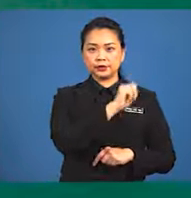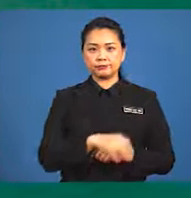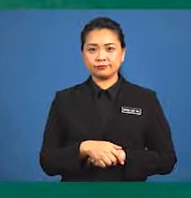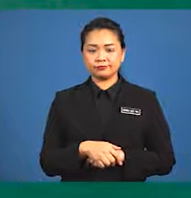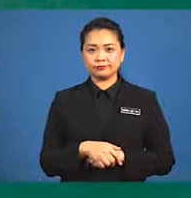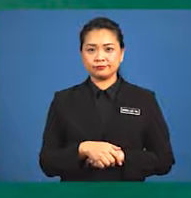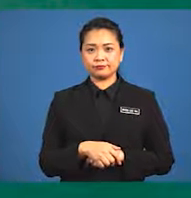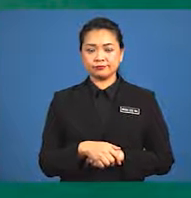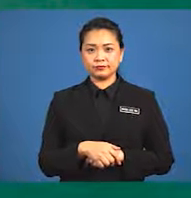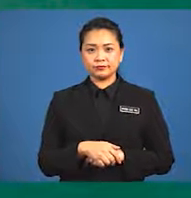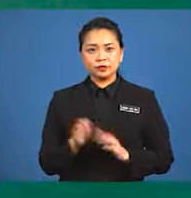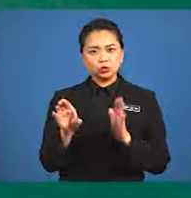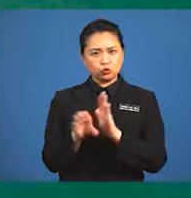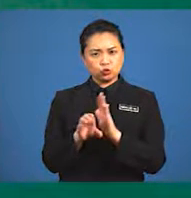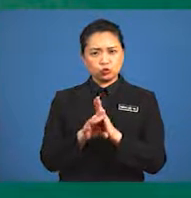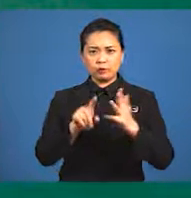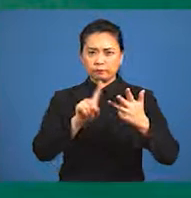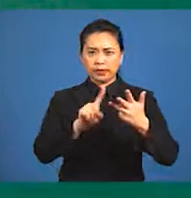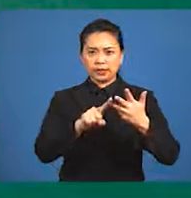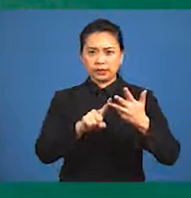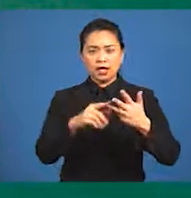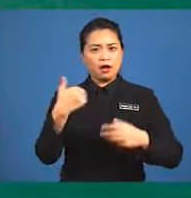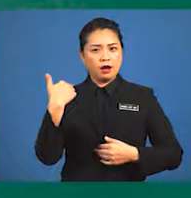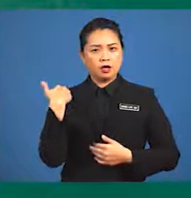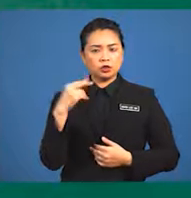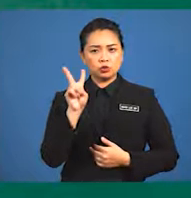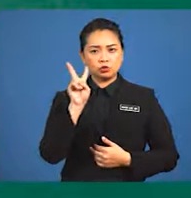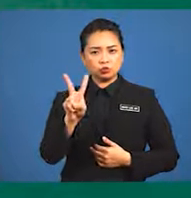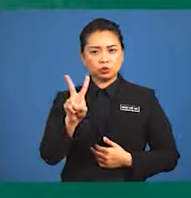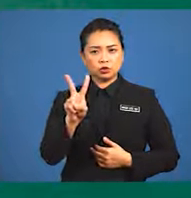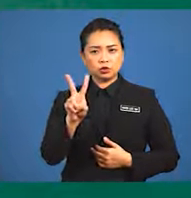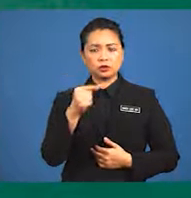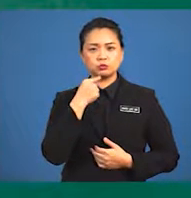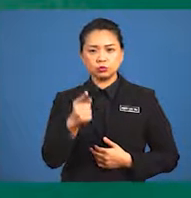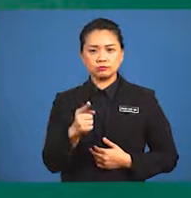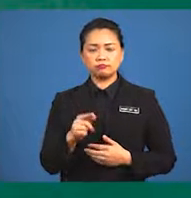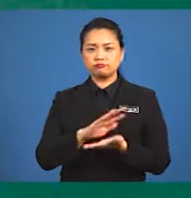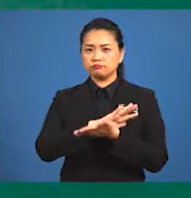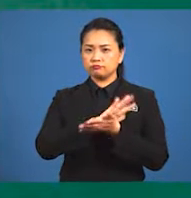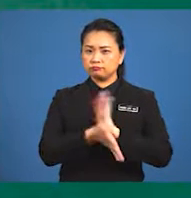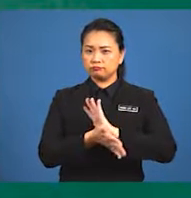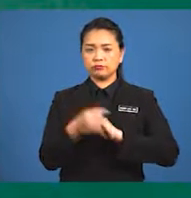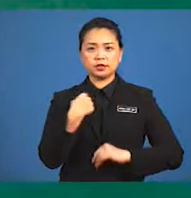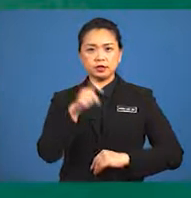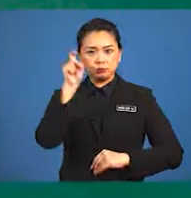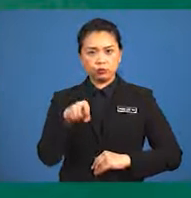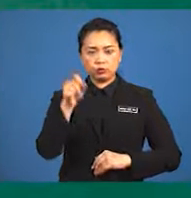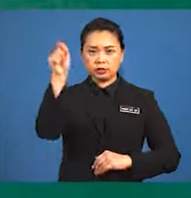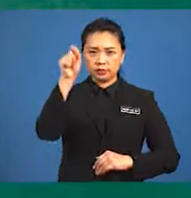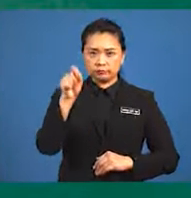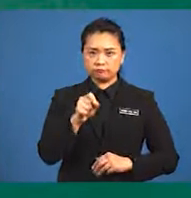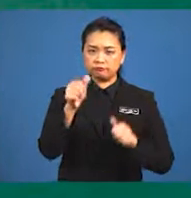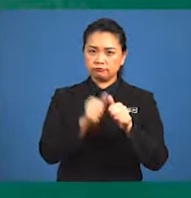2. Contoh keempat ini juga mempunyai dua sebutan. Maka, kita perlu kamirkan